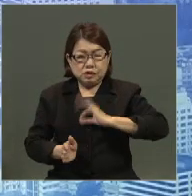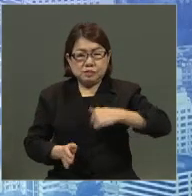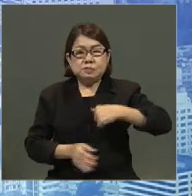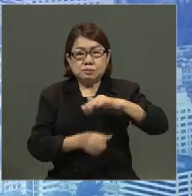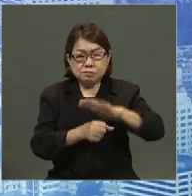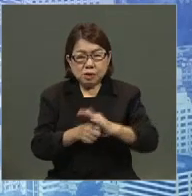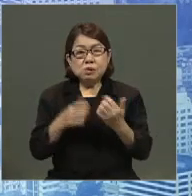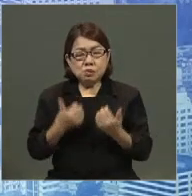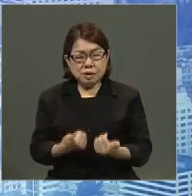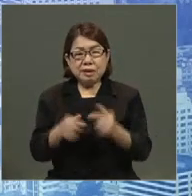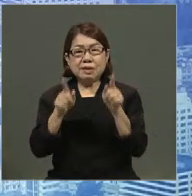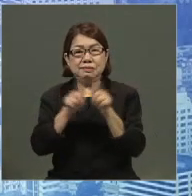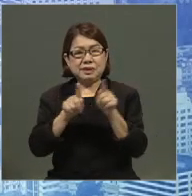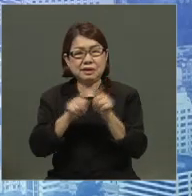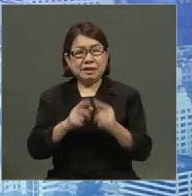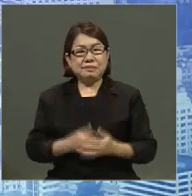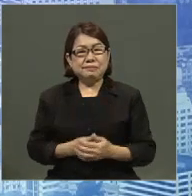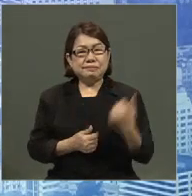นะครับก็ยังต้องใช้หน้ากากผ้าหน้ากากอนามัยในการที่จะรถแล้วก็หยุดกันติดเชื้อนะครับซึ่งก็ได้ผลมาแล้วประเทศไทยเป็นประเทศที่ใช้หน้ากากผ้าหน้ากากอนามัยมากที่สุดนะครับแล้วก็ทำให้ตัวเลขของเราน่าพึงพอใจแล้ววันนี้ก็เป็นอีกวันนึงครับ4